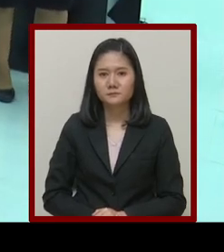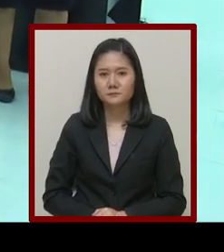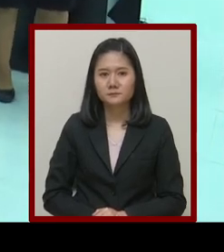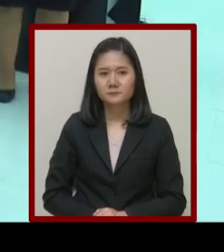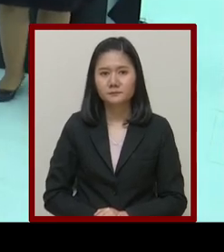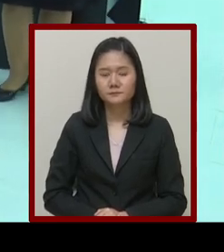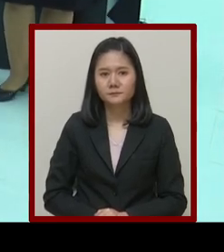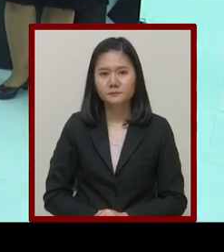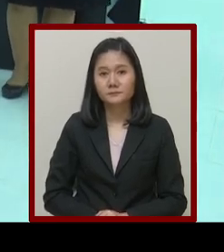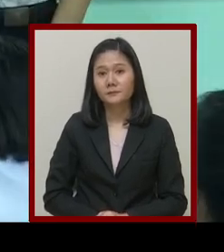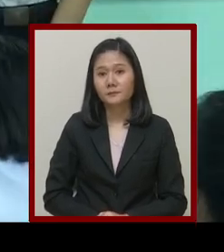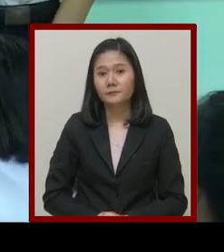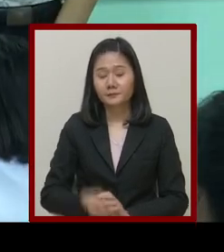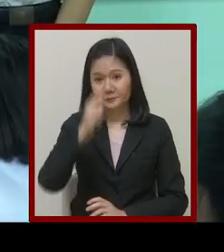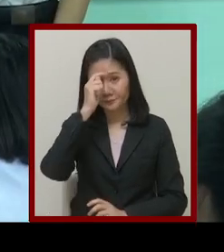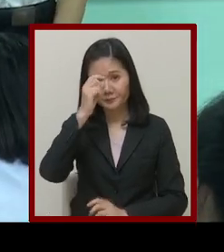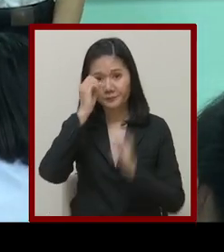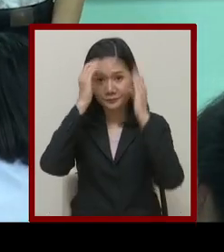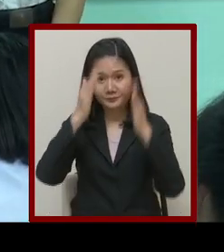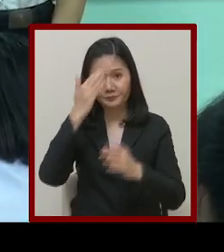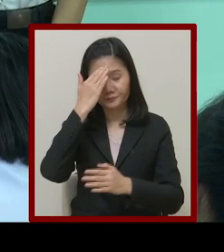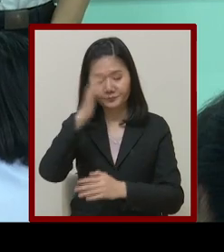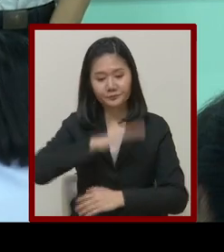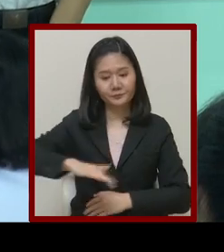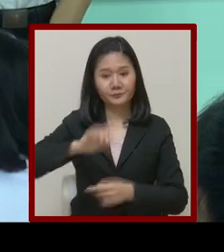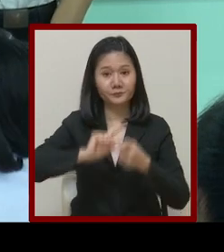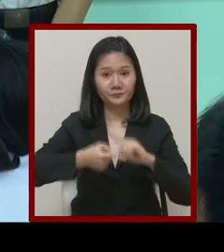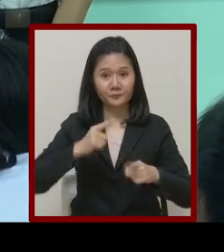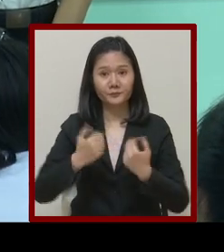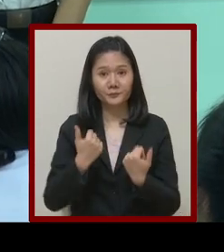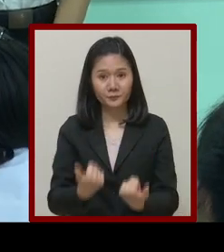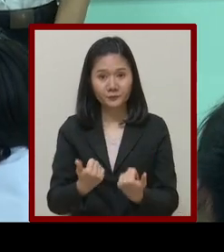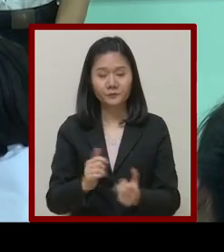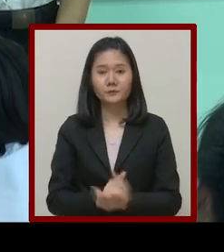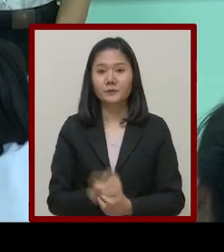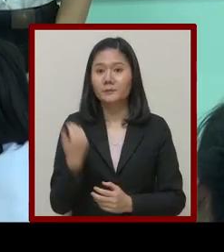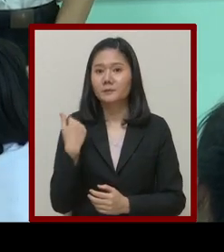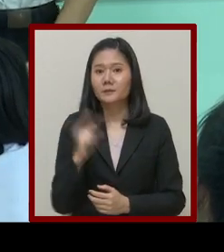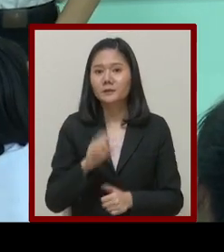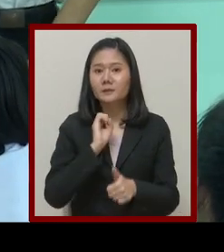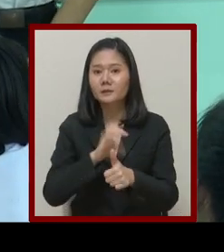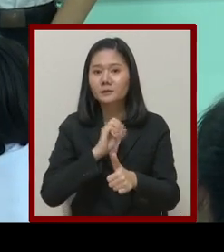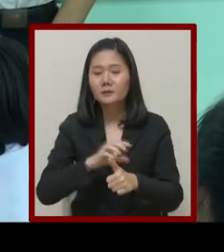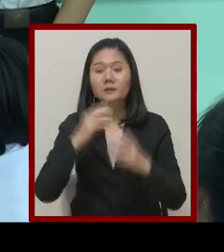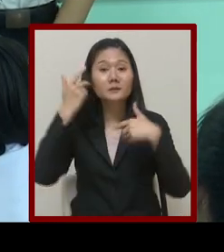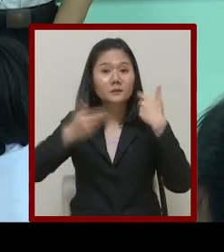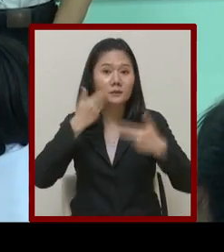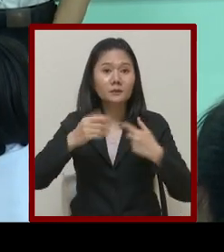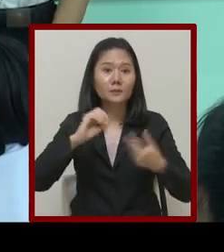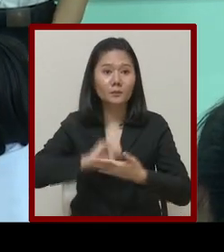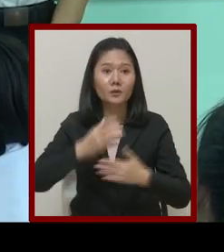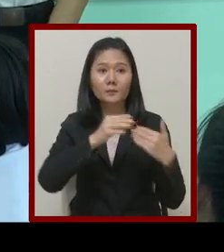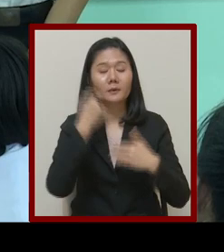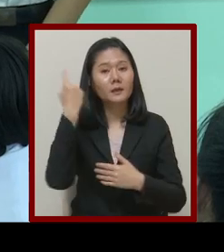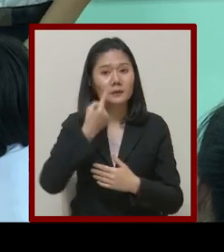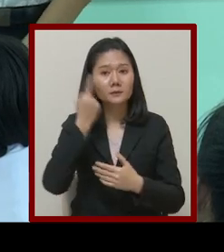เรียนคุณครูประจำวิชาที่เคารพแล้วก็สวัสดีเพื่อนๆทุกคนด้วยนะครับวันนี้นะครับก็จะมานำเสนอนะครับกิจกรรมโปรแกรมน